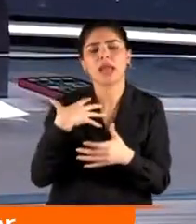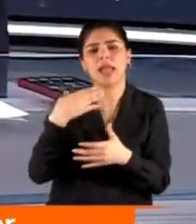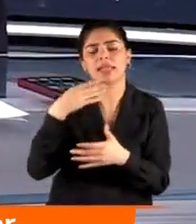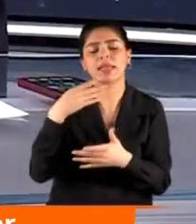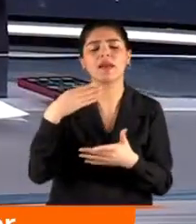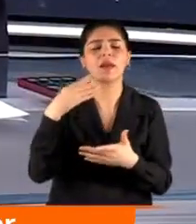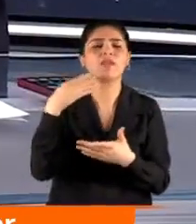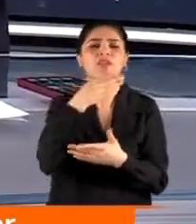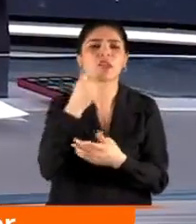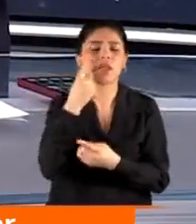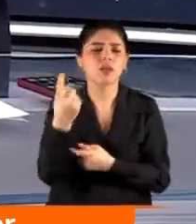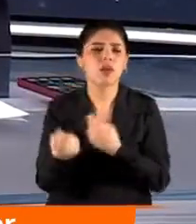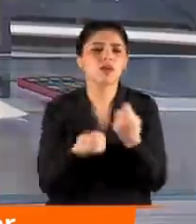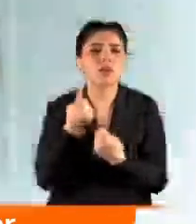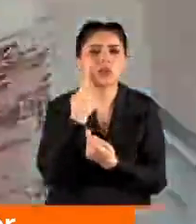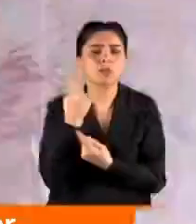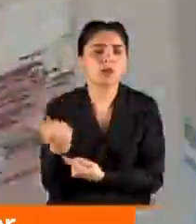imkanlarla tıkadı.